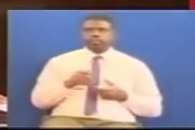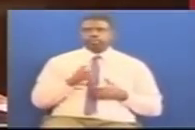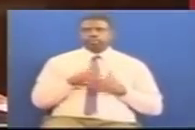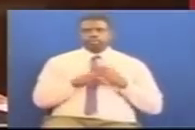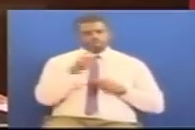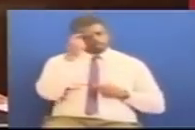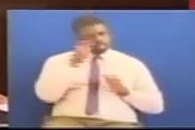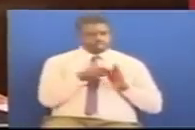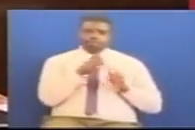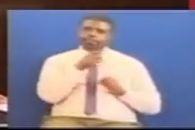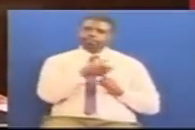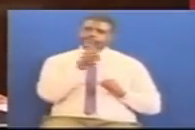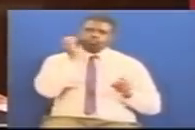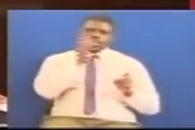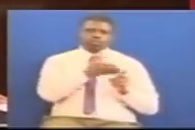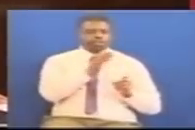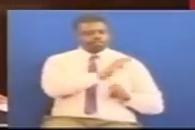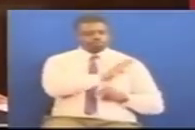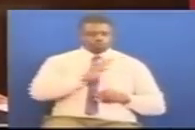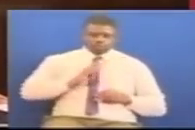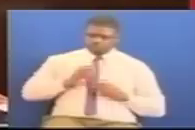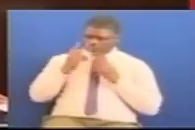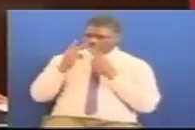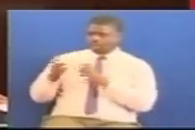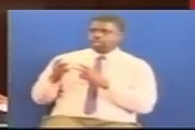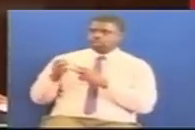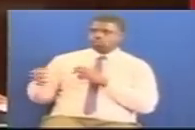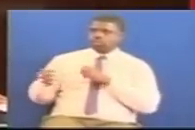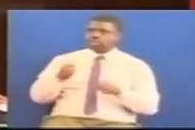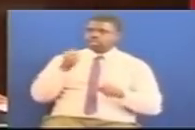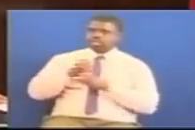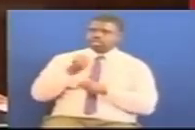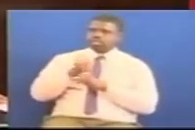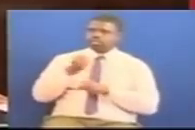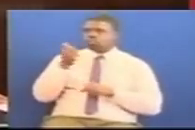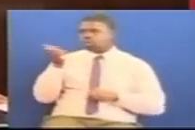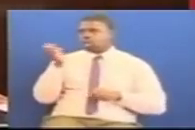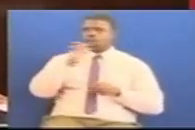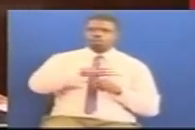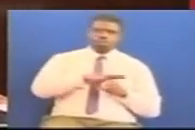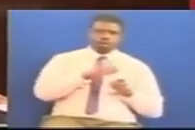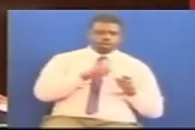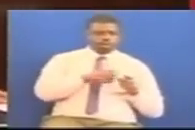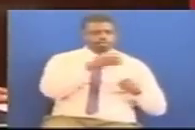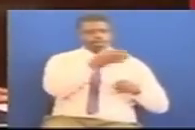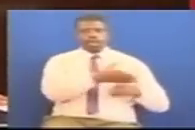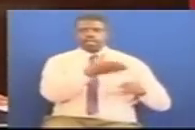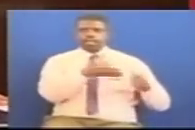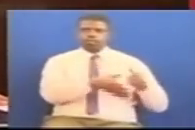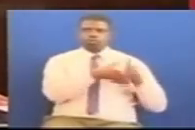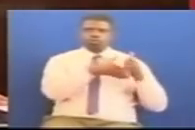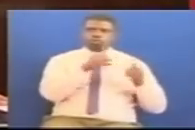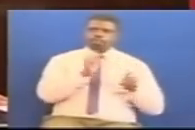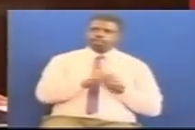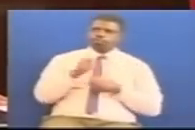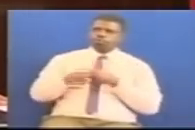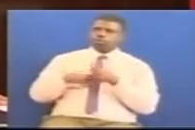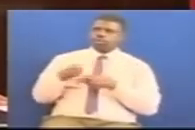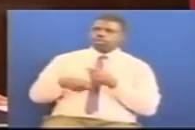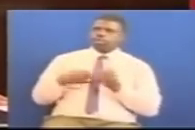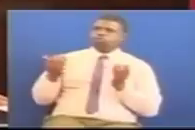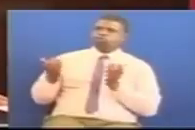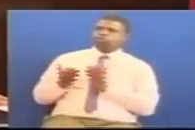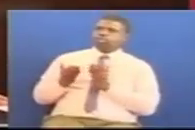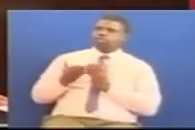maana nzima ya makusudio ya bodi kwenda kuangalia ufanisi wa taaluma na majengo na mambo yanayoendelea shuleni, wizara